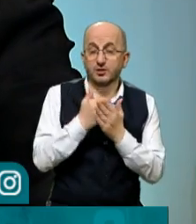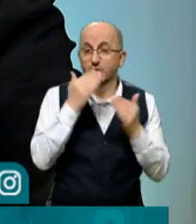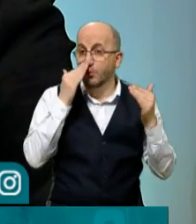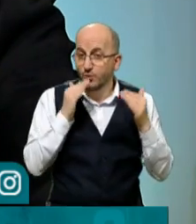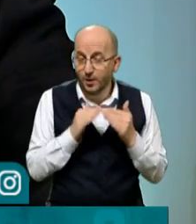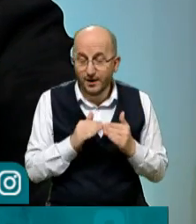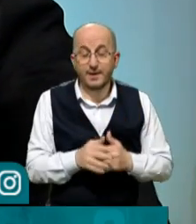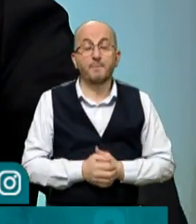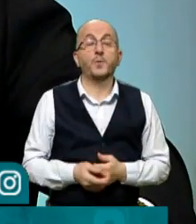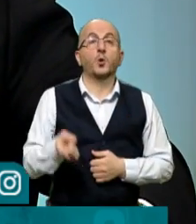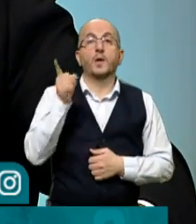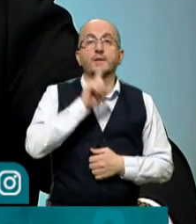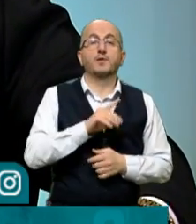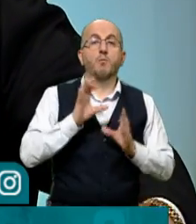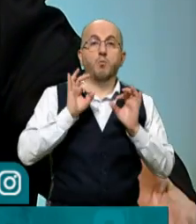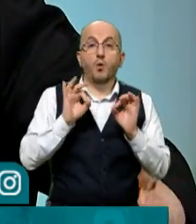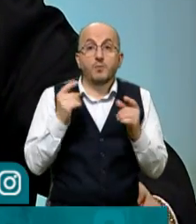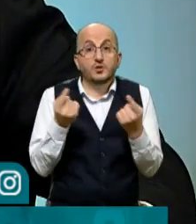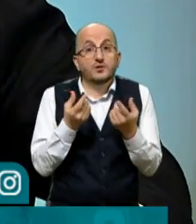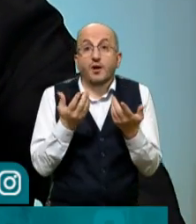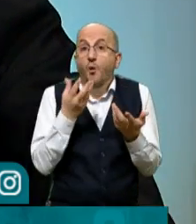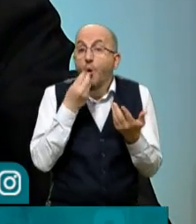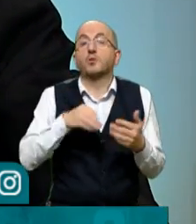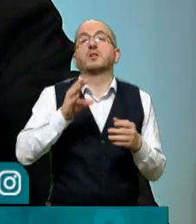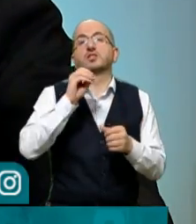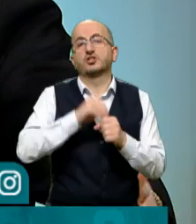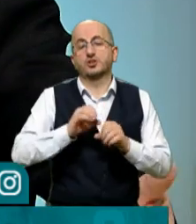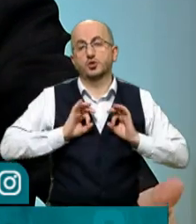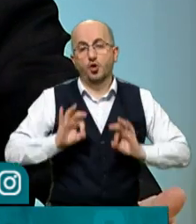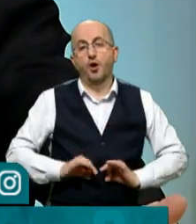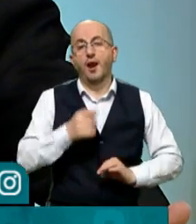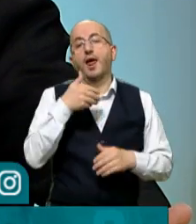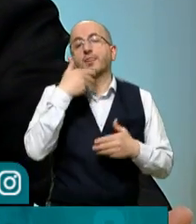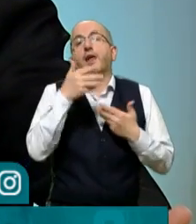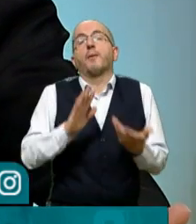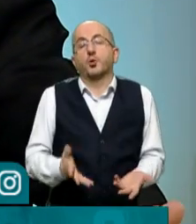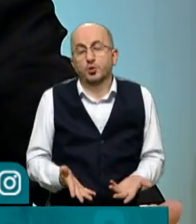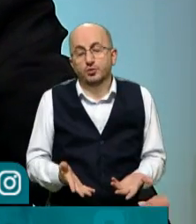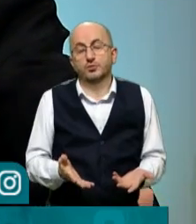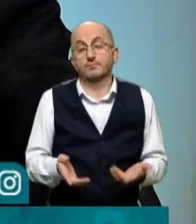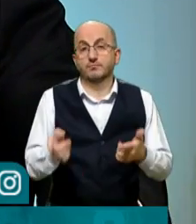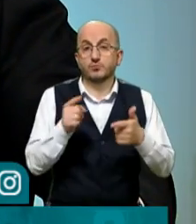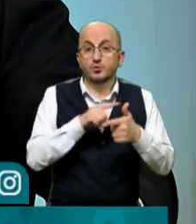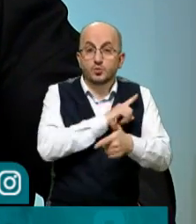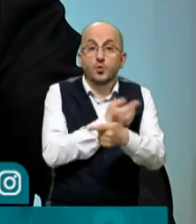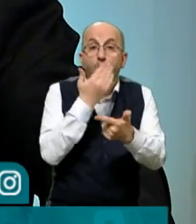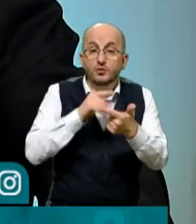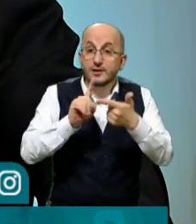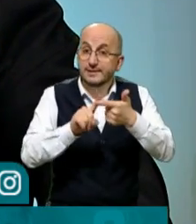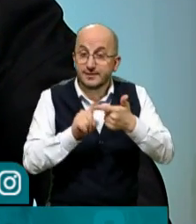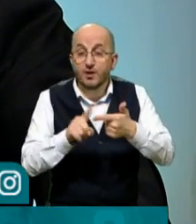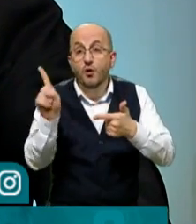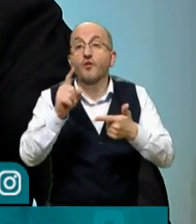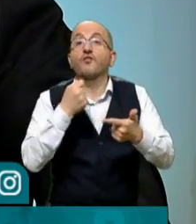riayet ederler. Dolayısıyla böyle bir imkan ortada kalmadığı için köleden hiç bahsetmiyoruz. Köle azat edecek. Buna imkan yoksa o zaman